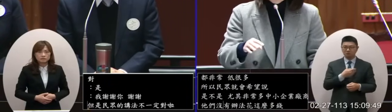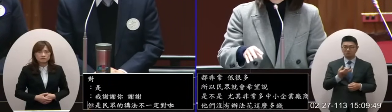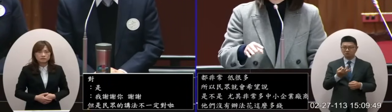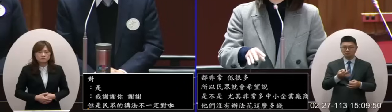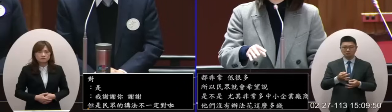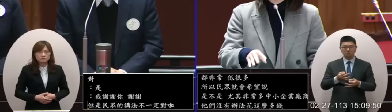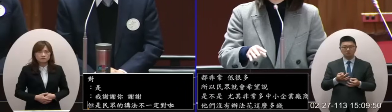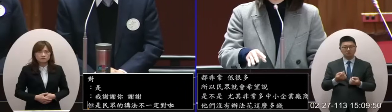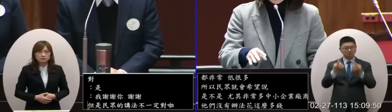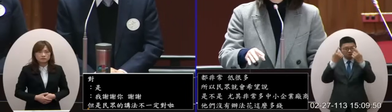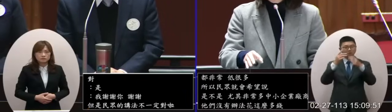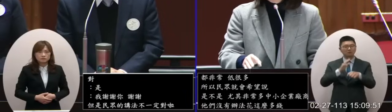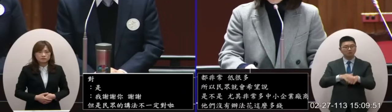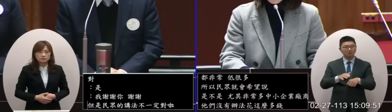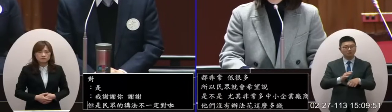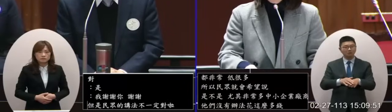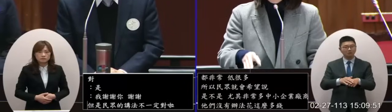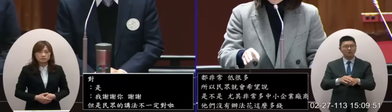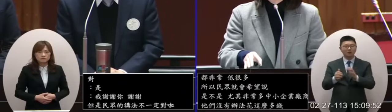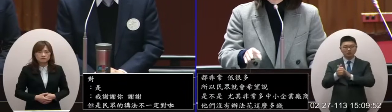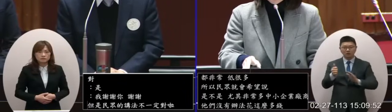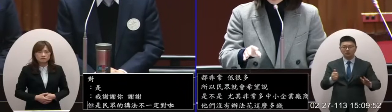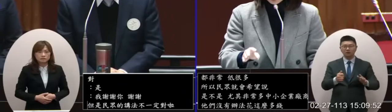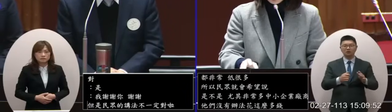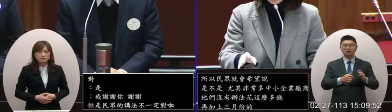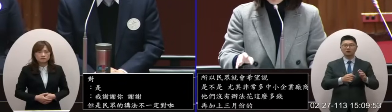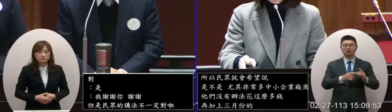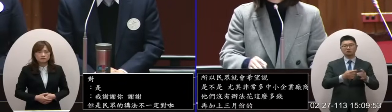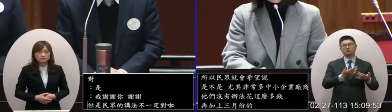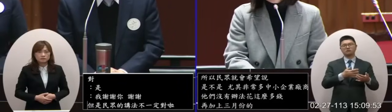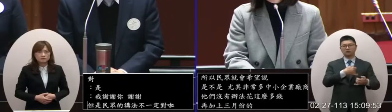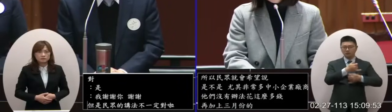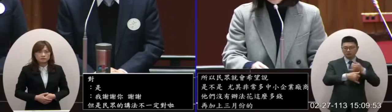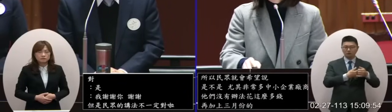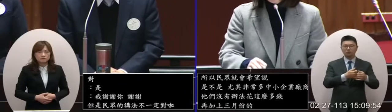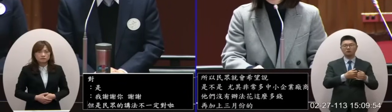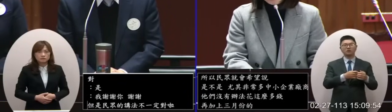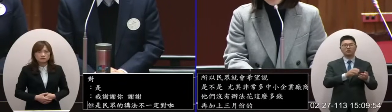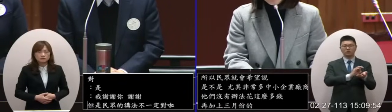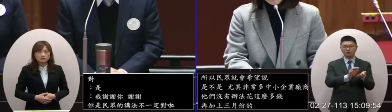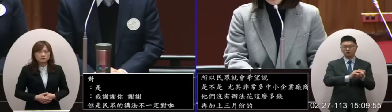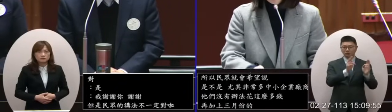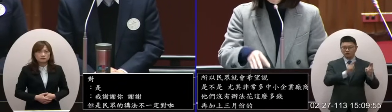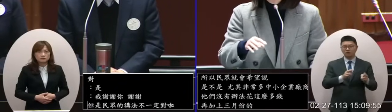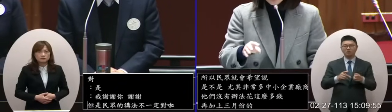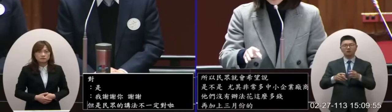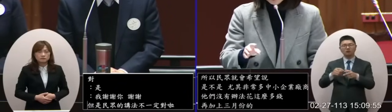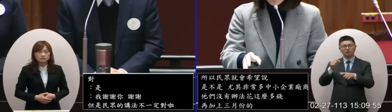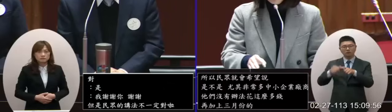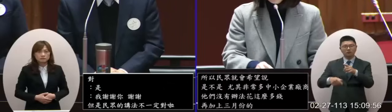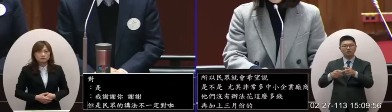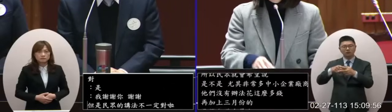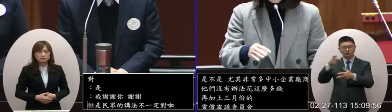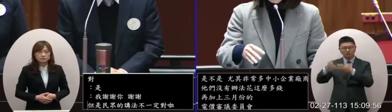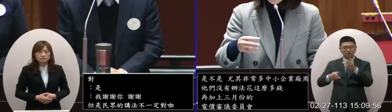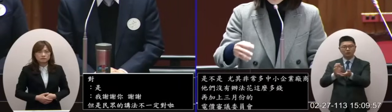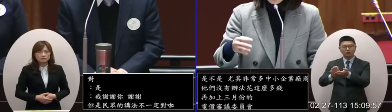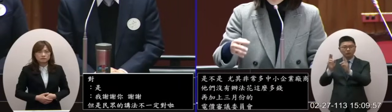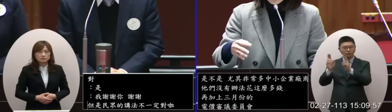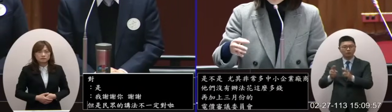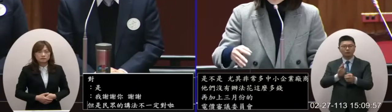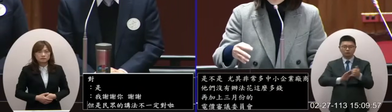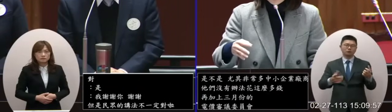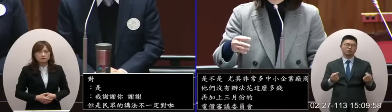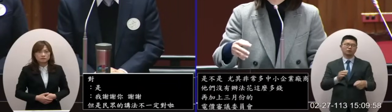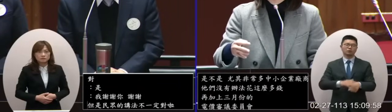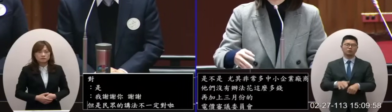那这可能都会涨到民生电价以及所有的产业的用电，那这个部分我们有